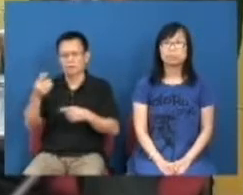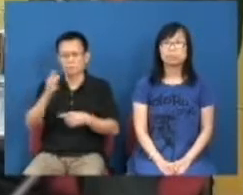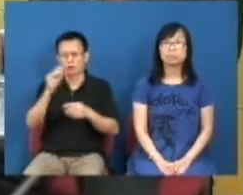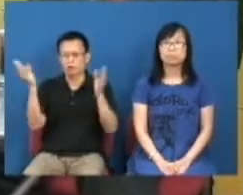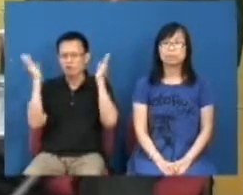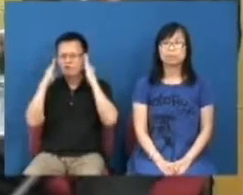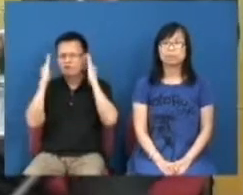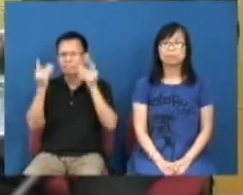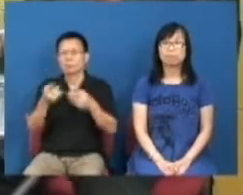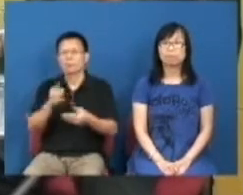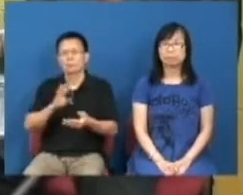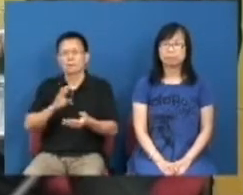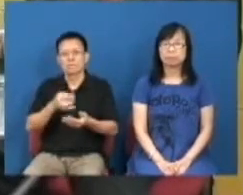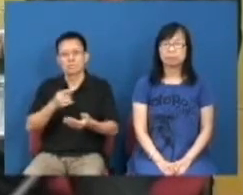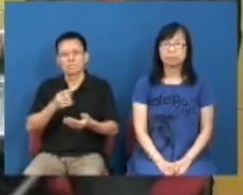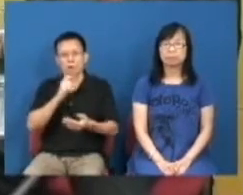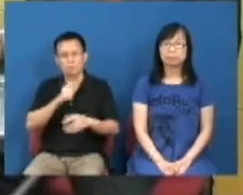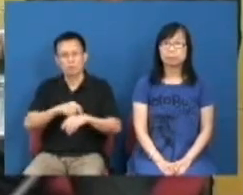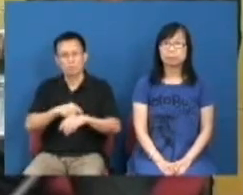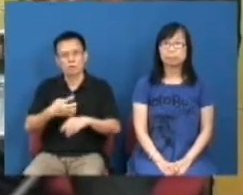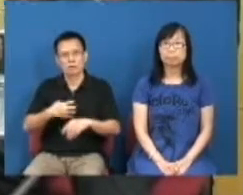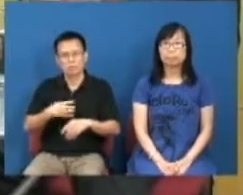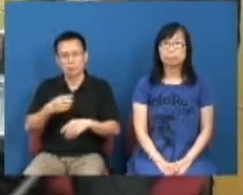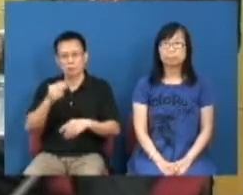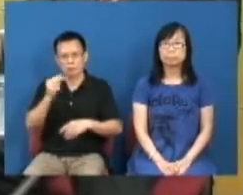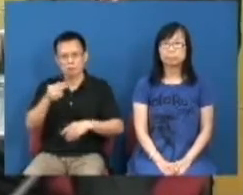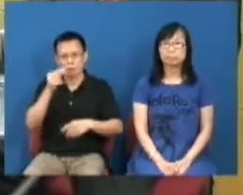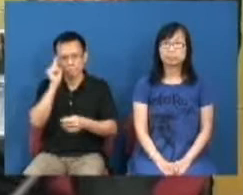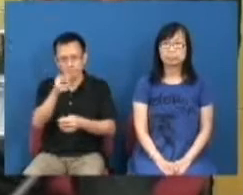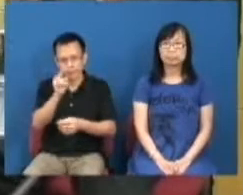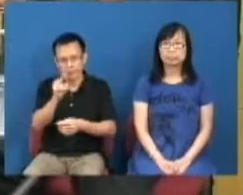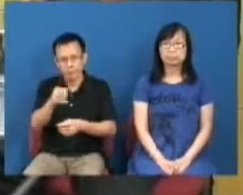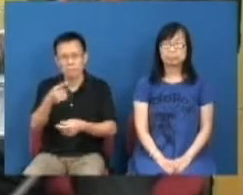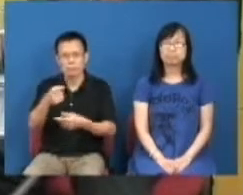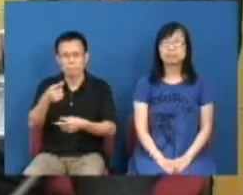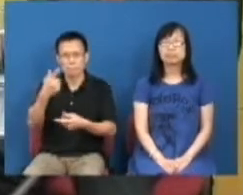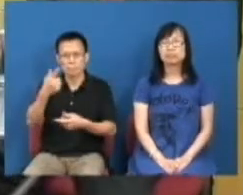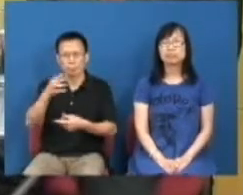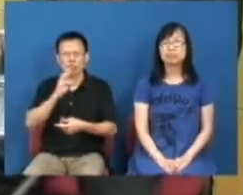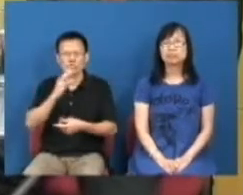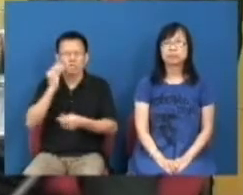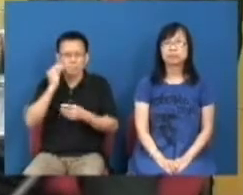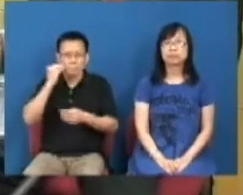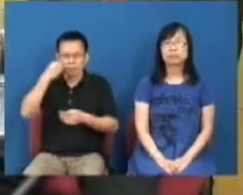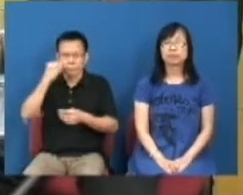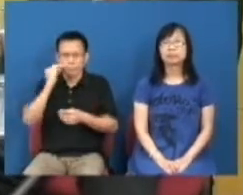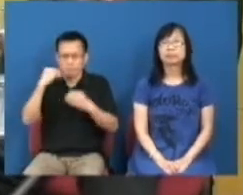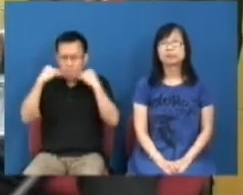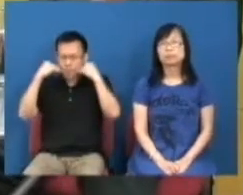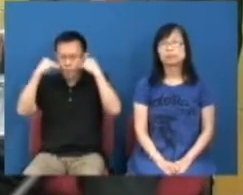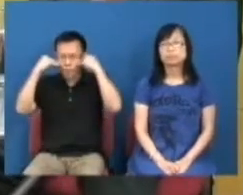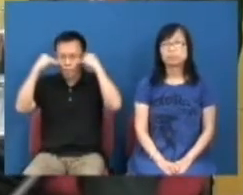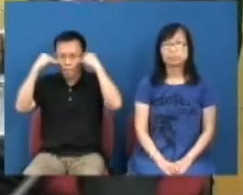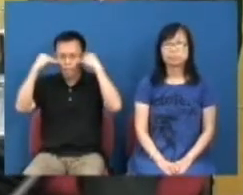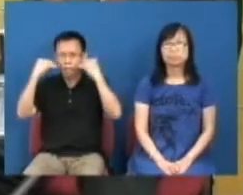咁有陣時候咧，你會覺得樣樣嘢啲人指點，咪矮化咗自己係咪？好愚噶嘛。 咁好多時候我哋對於人哋嘅